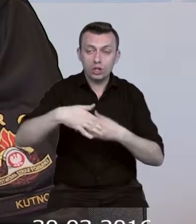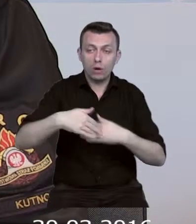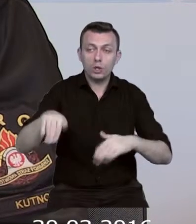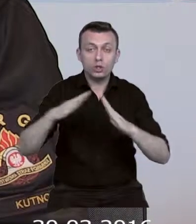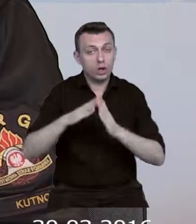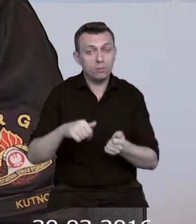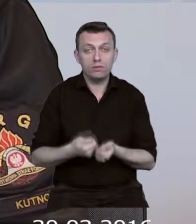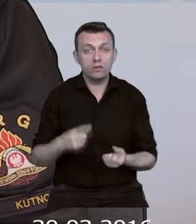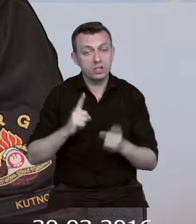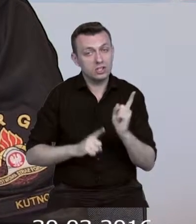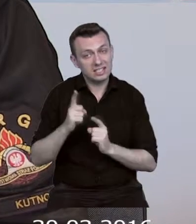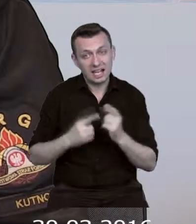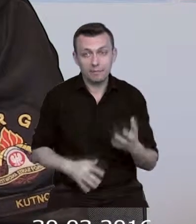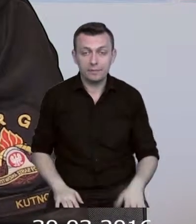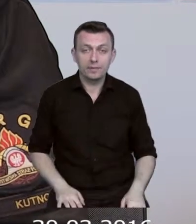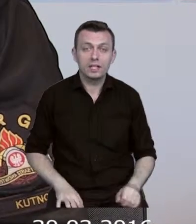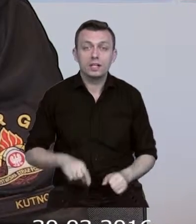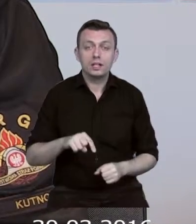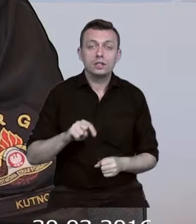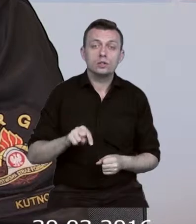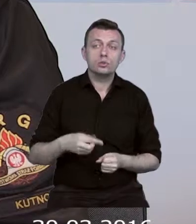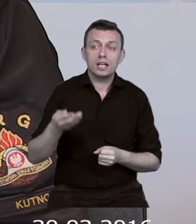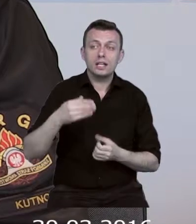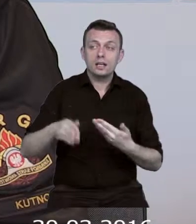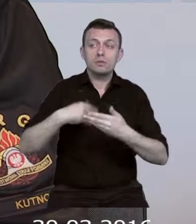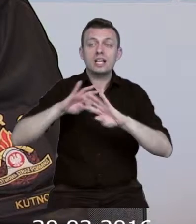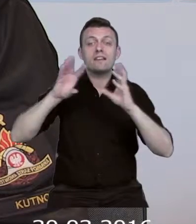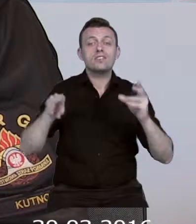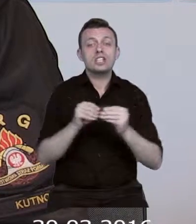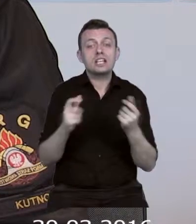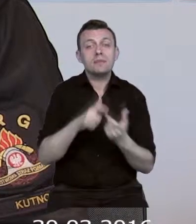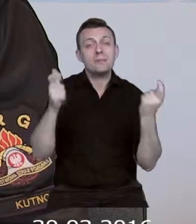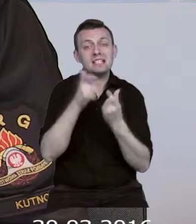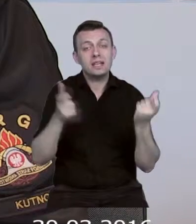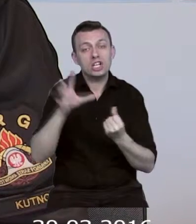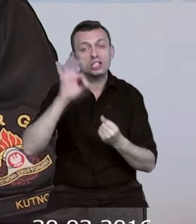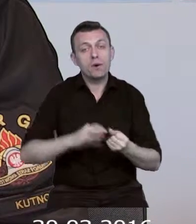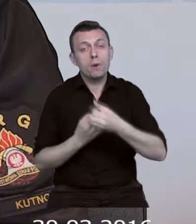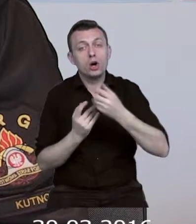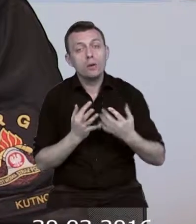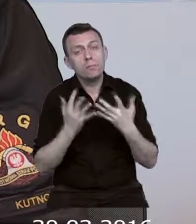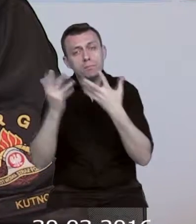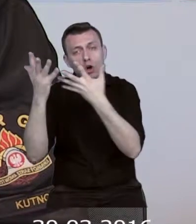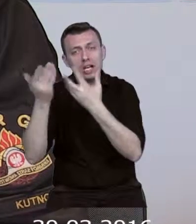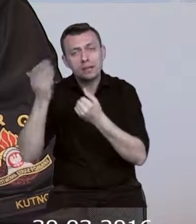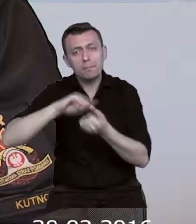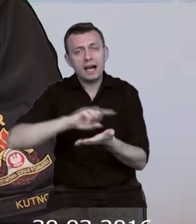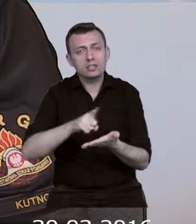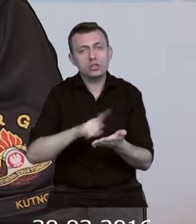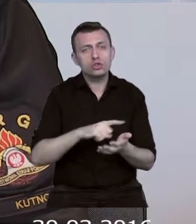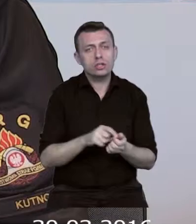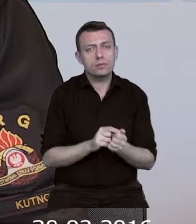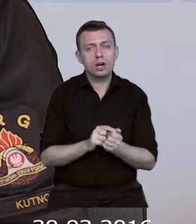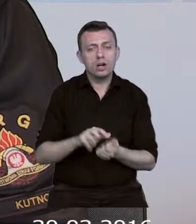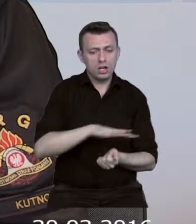koło domostw. I tutaj jest przede wszystkim zagrożenie, tak? Ponieważ pożar ten rozwija